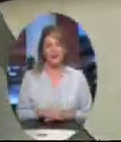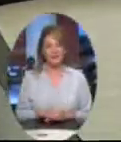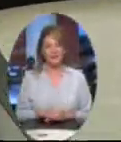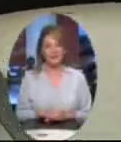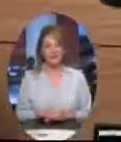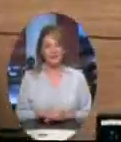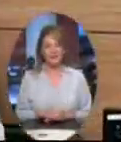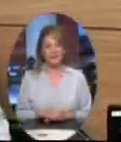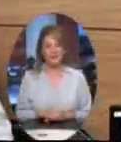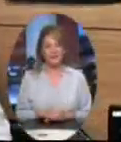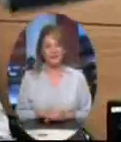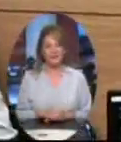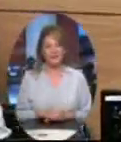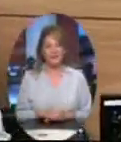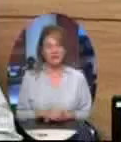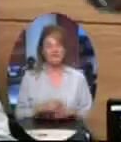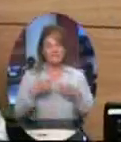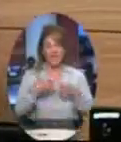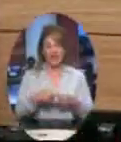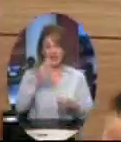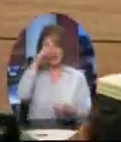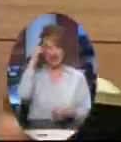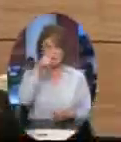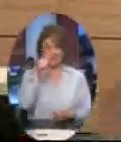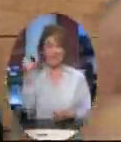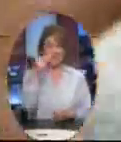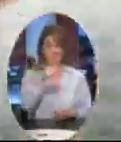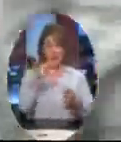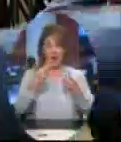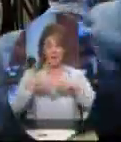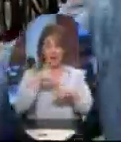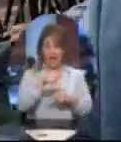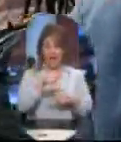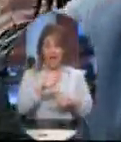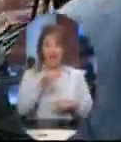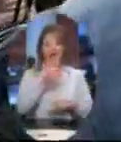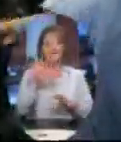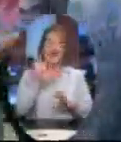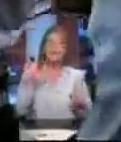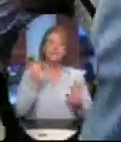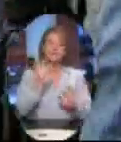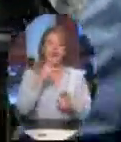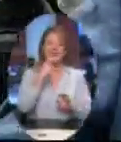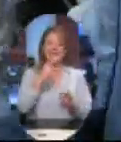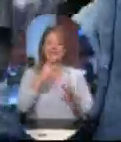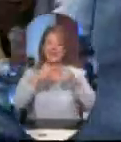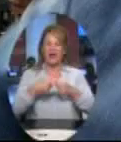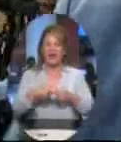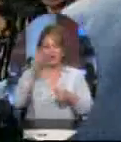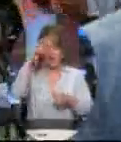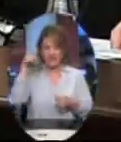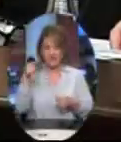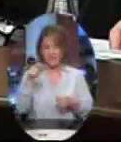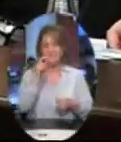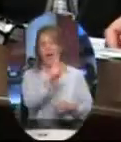לך לסוריה. חבר הכנסת זחאלקה התייצב בוועדה, אך ורק כדי להכריז שחברי הרשימה המשותפת מחרימים את